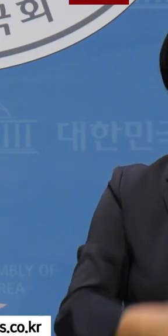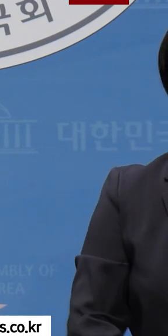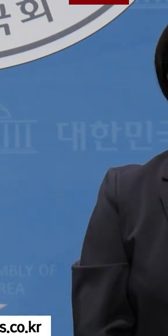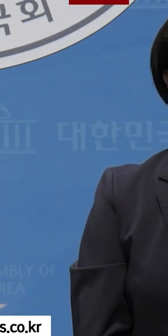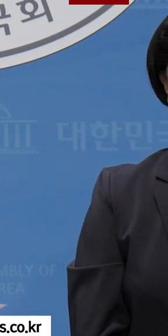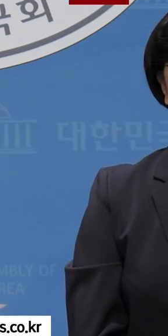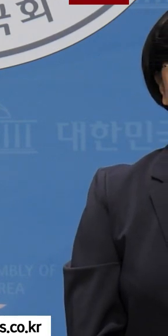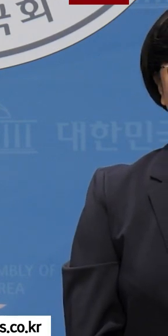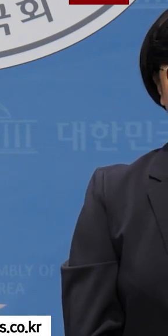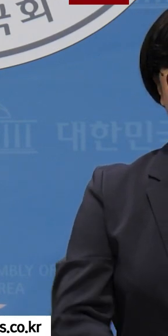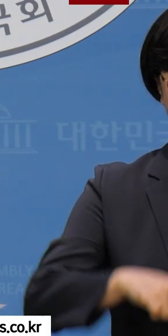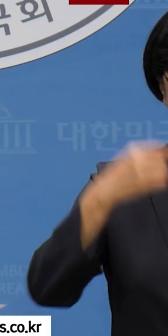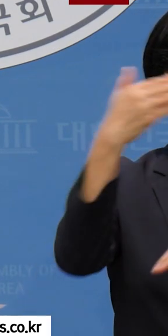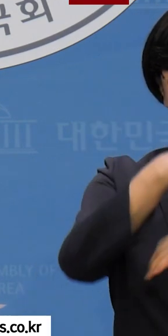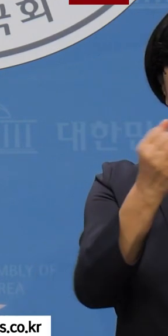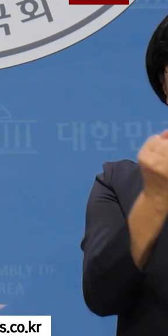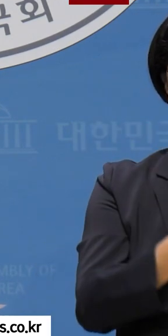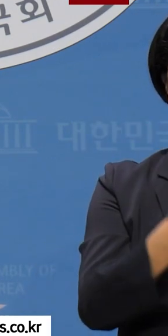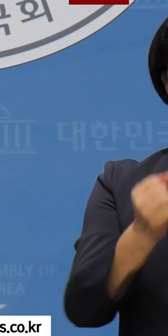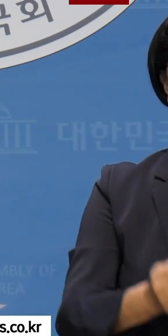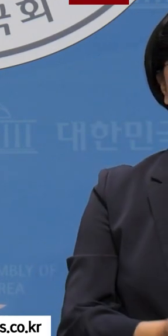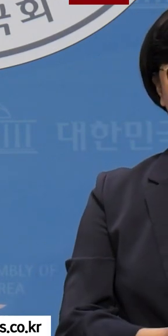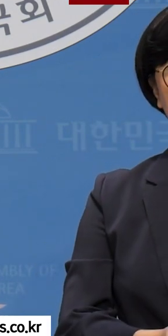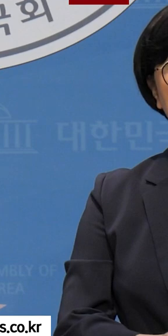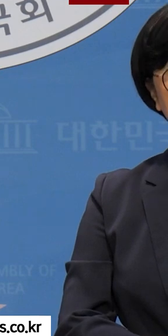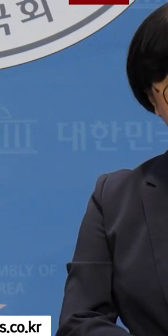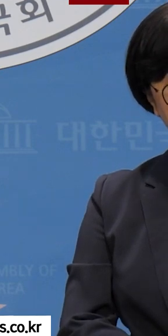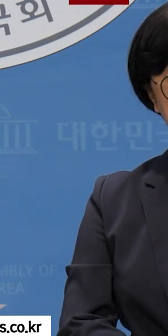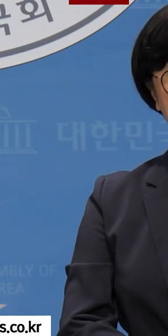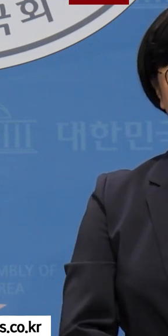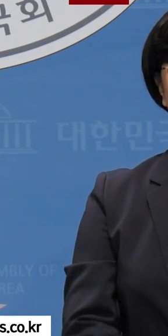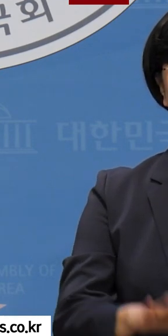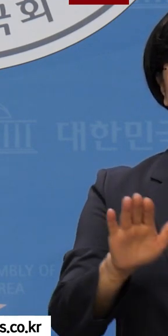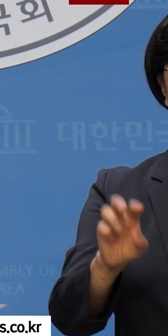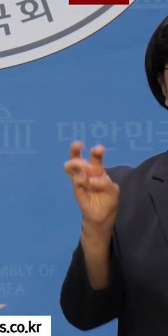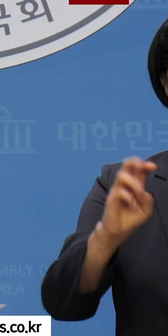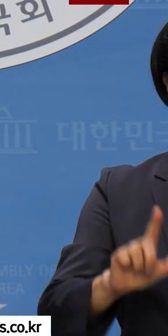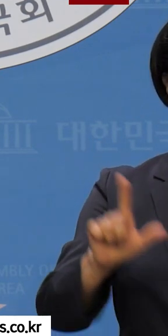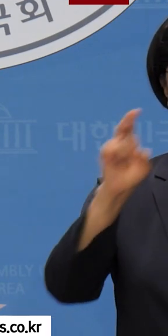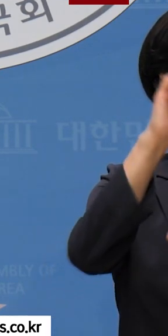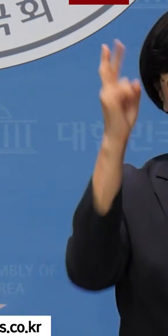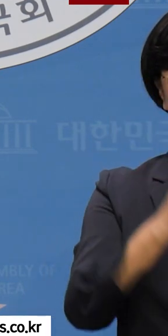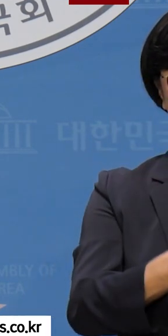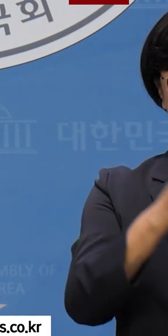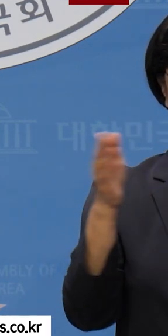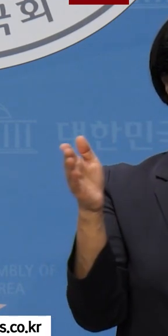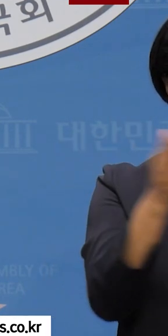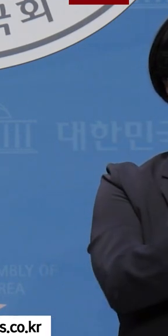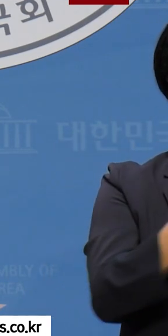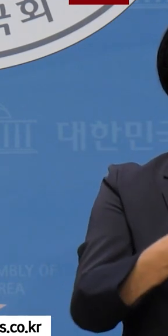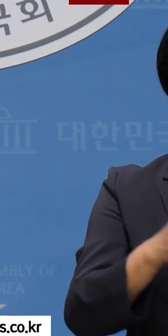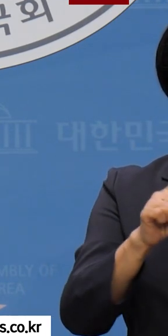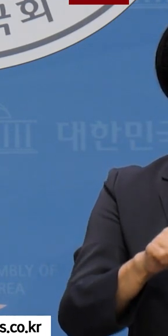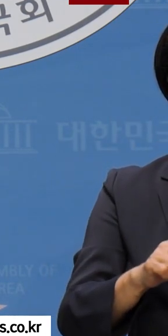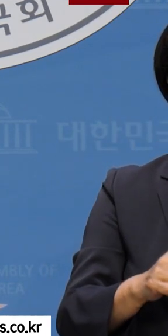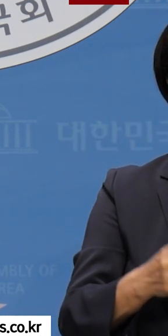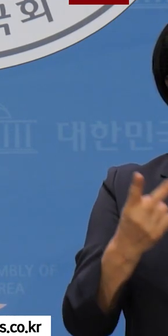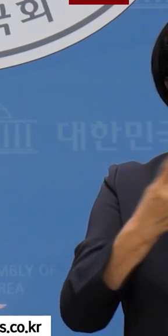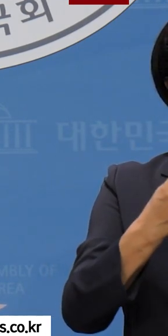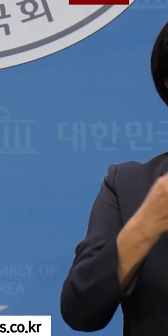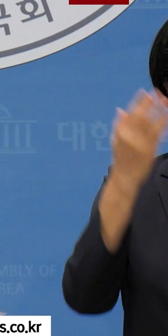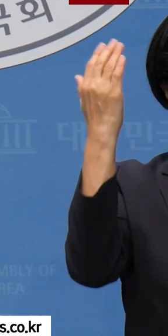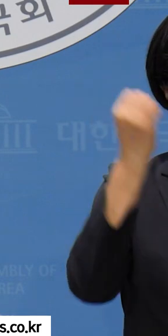이번 주 의원실 정책 세미나는 모두 28건입니다. 오늘 30일 오후 2시부터 의원회관